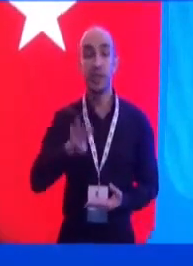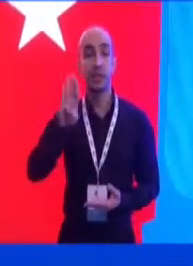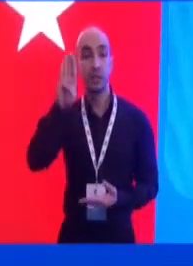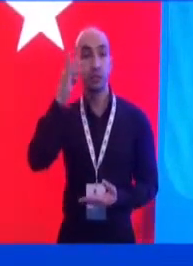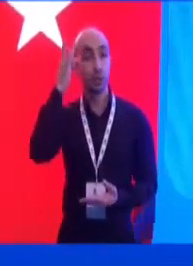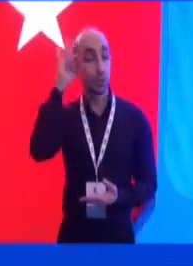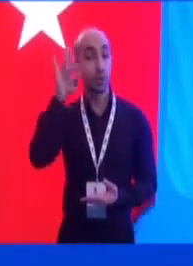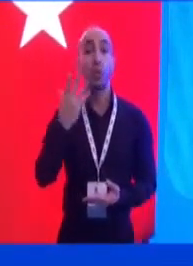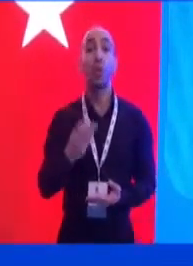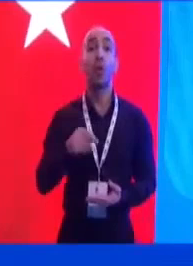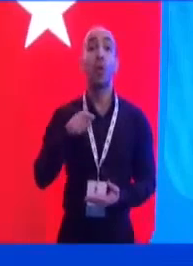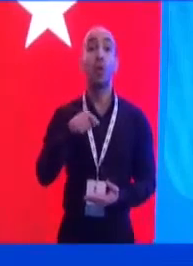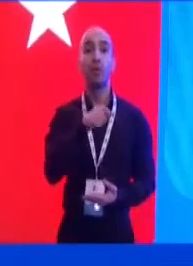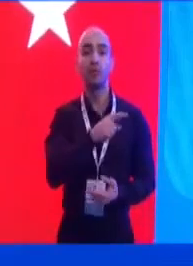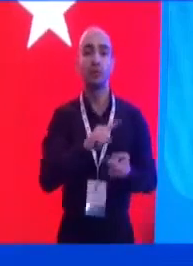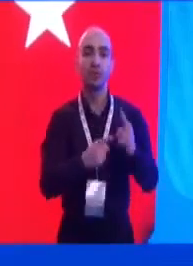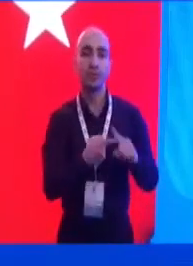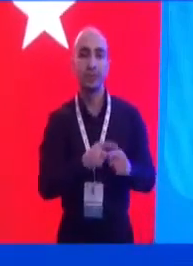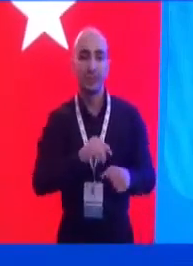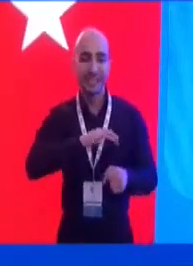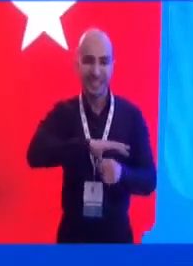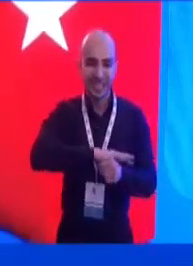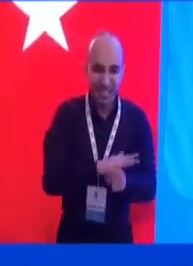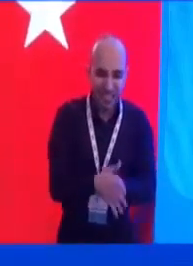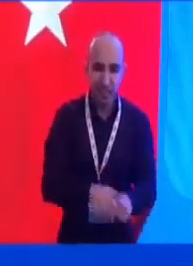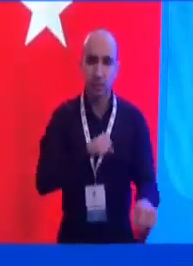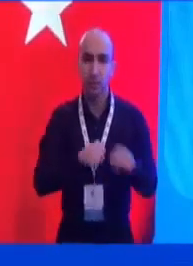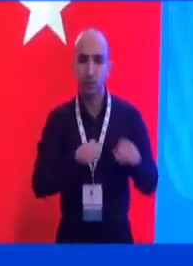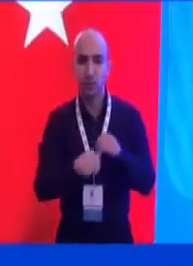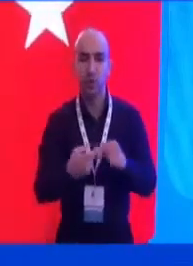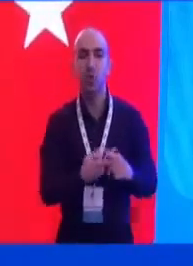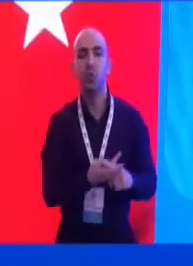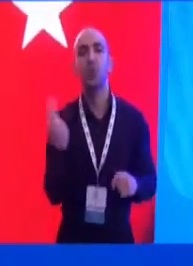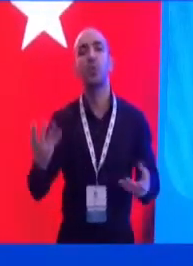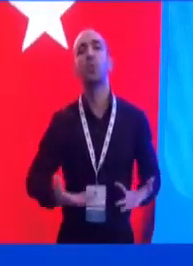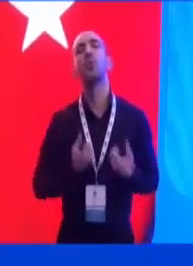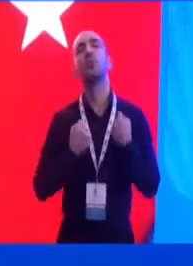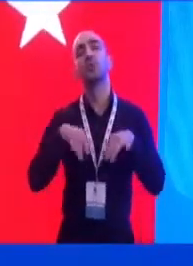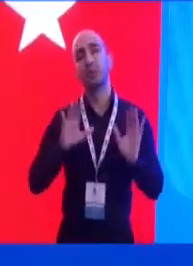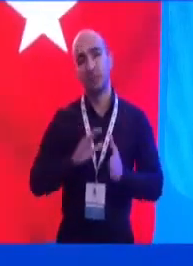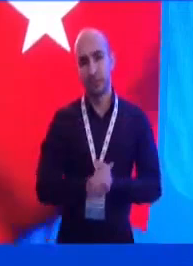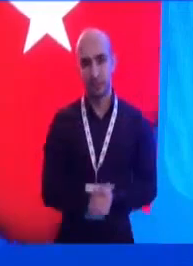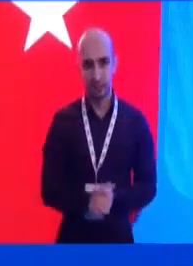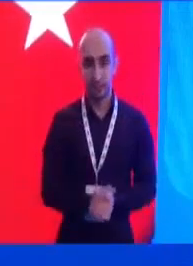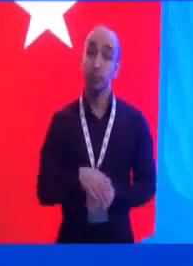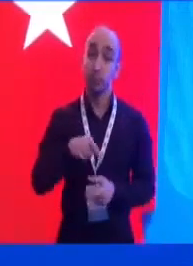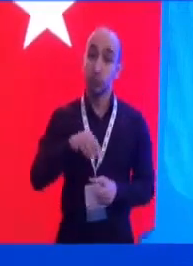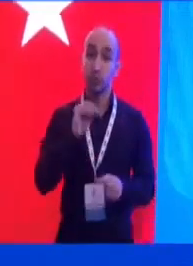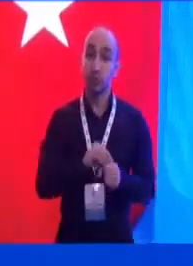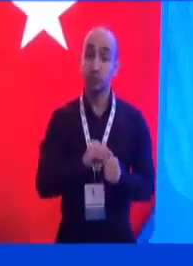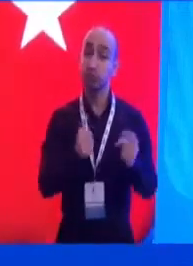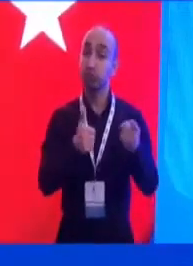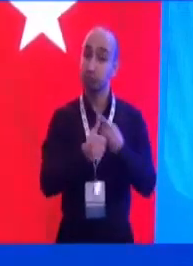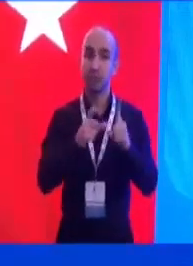olmadan siyaset baskıdan ve şiddetten kurtulamayacak. Biz bunun için önce